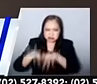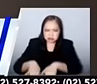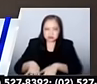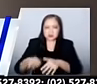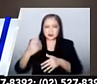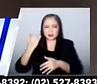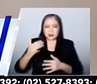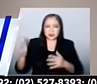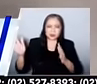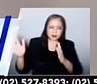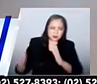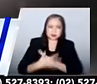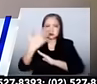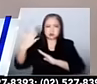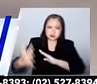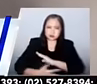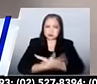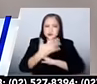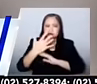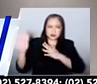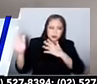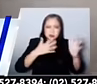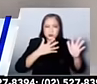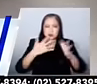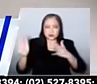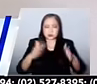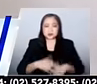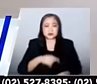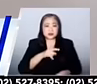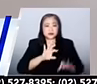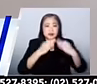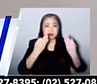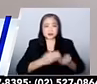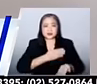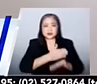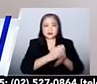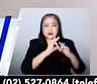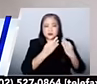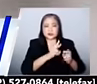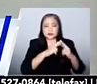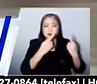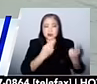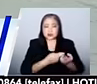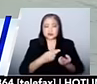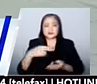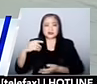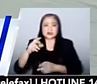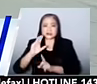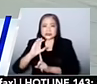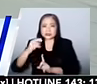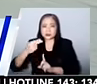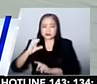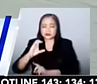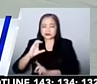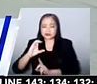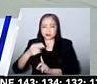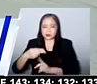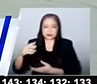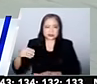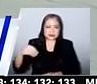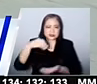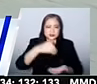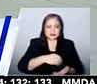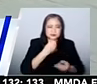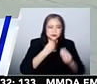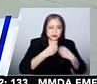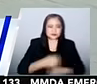hangin at ulan nakikituloy muna sila sa ilang kaanak ng city hall sa lan Batangas nasira ang